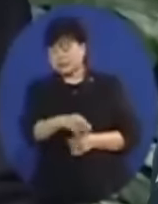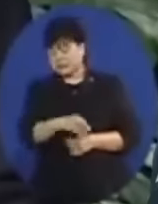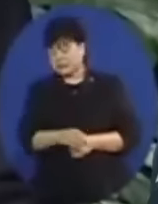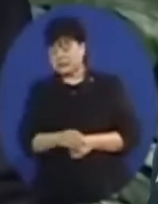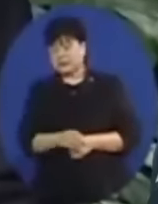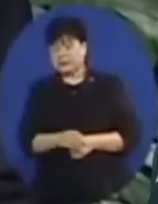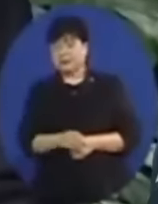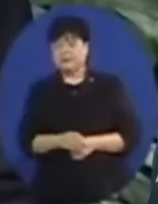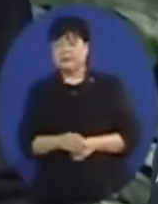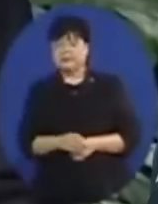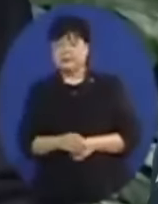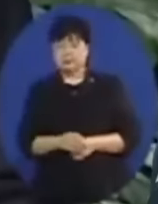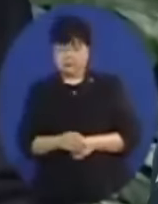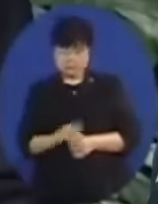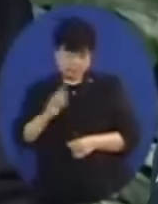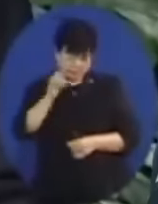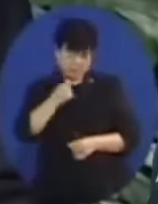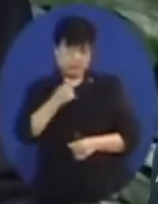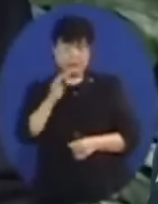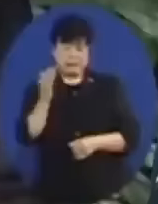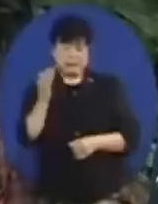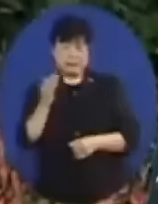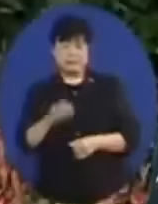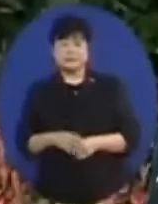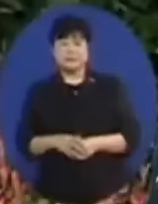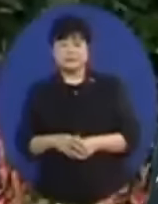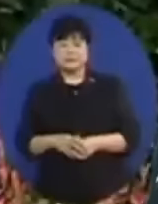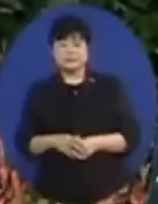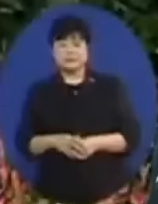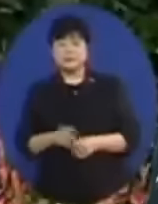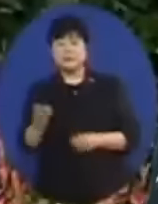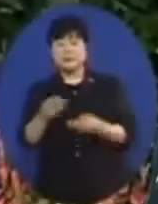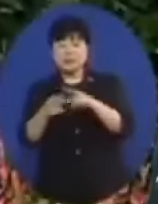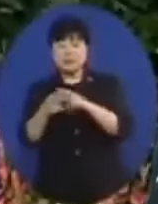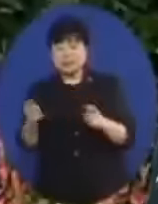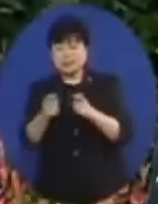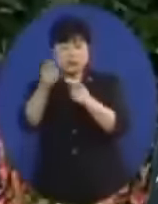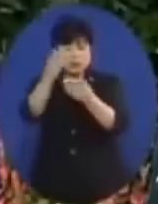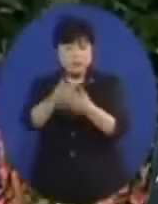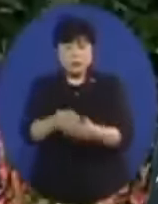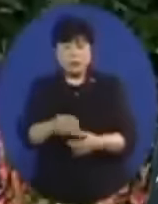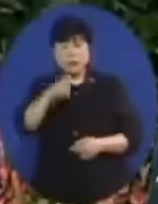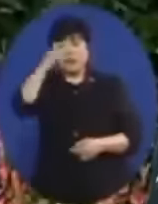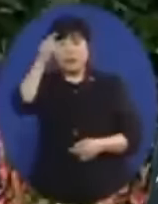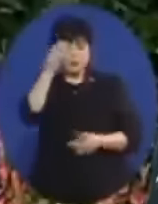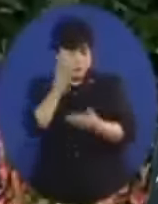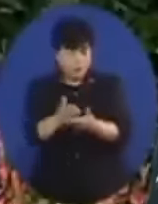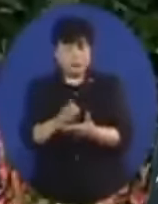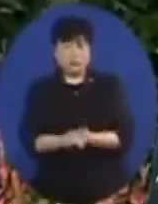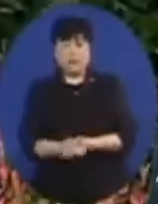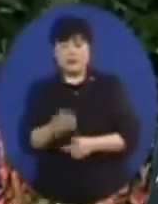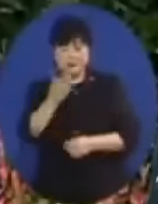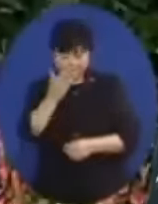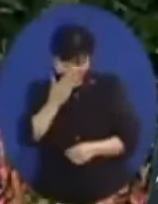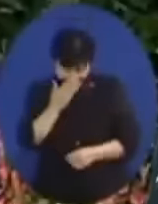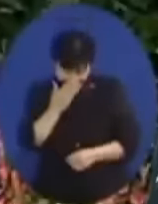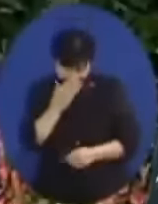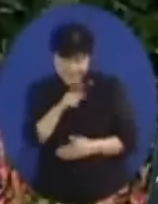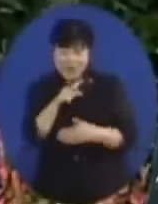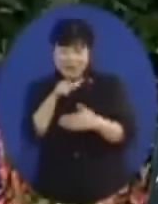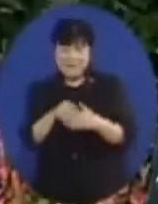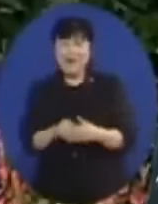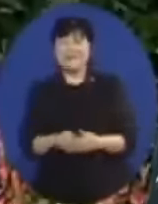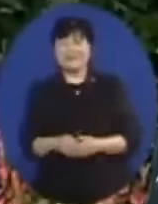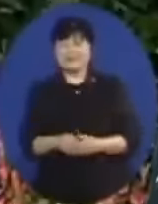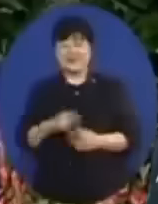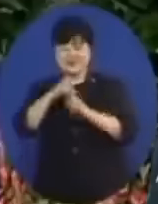것입니다. 빌립보 2장 3절에 아무 일이든지 다툼이나 허영으로 하지 말고 오직 겸손한 마음으로